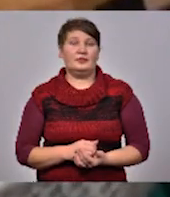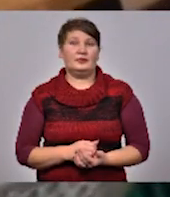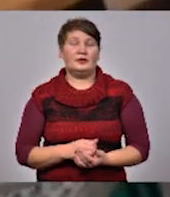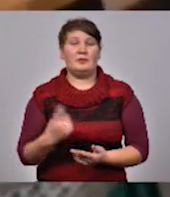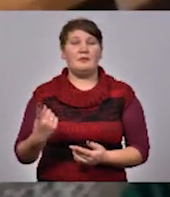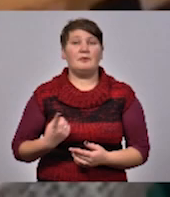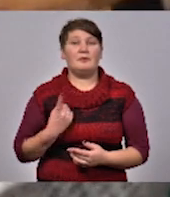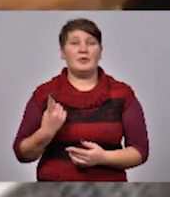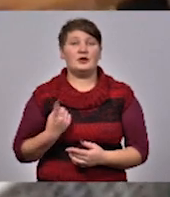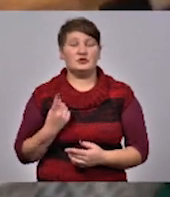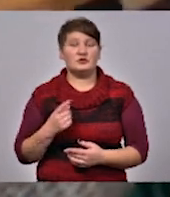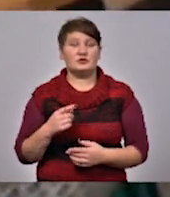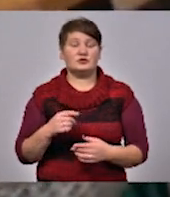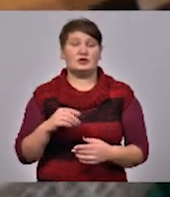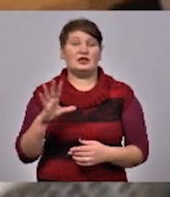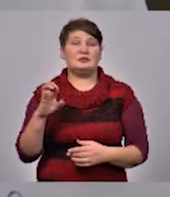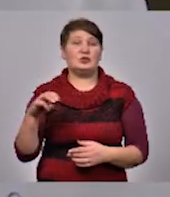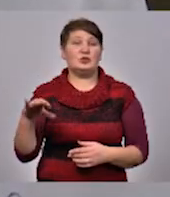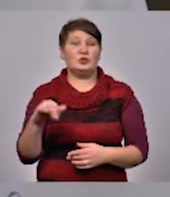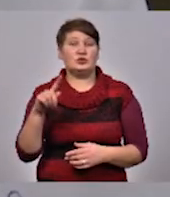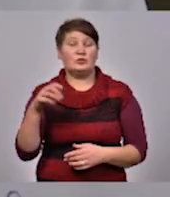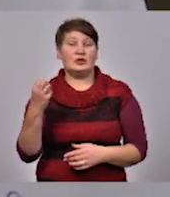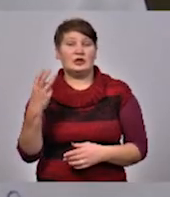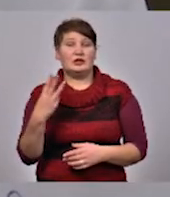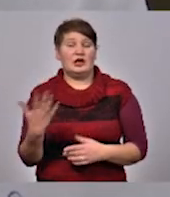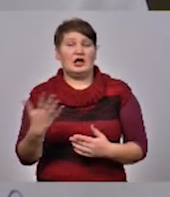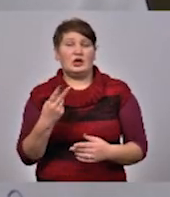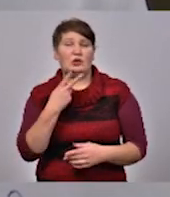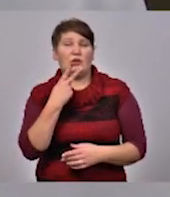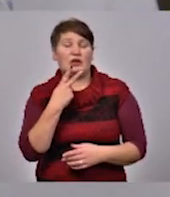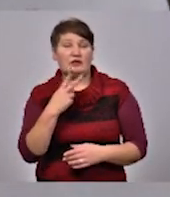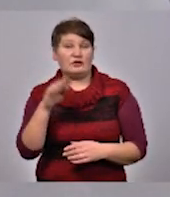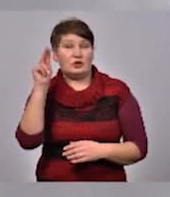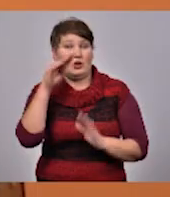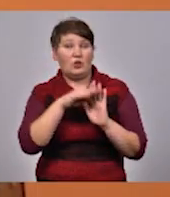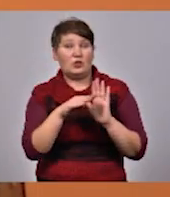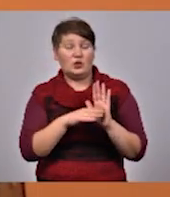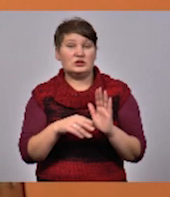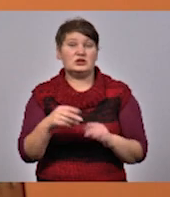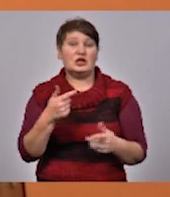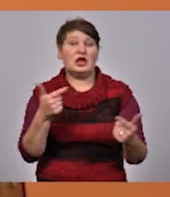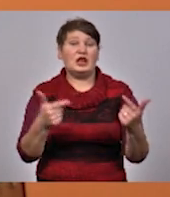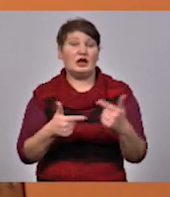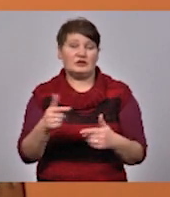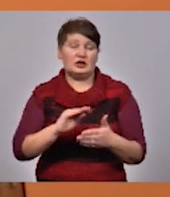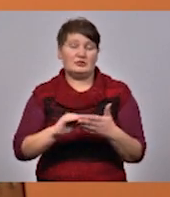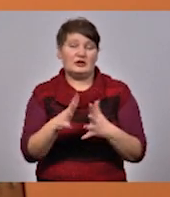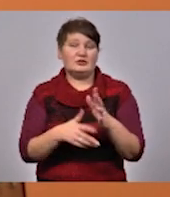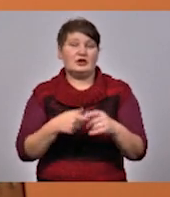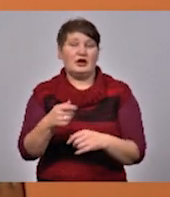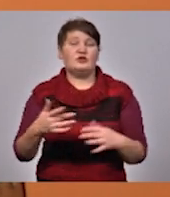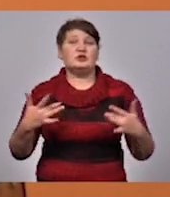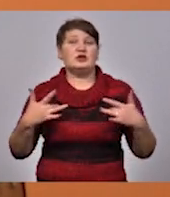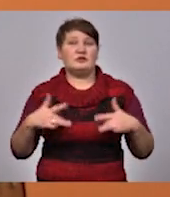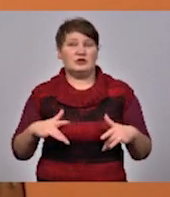Майстер профтехучилища номер 13, який курив цигарку та лаявся на уроці, написав заяву на звільнення. Вчитель написав заяву на